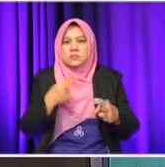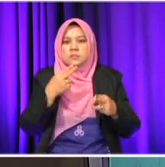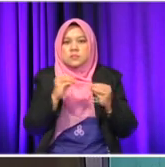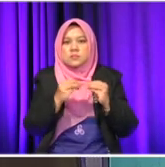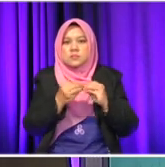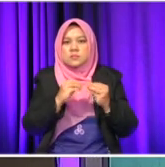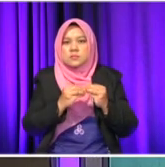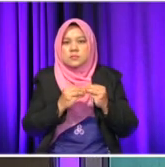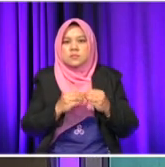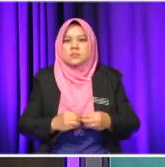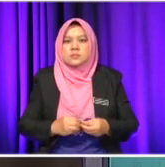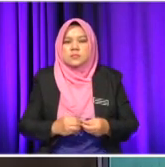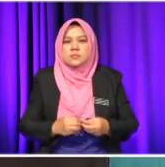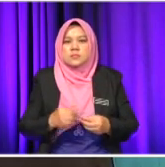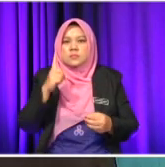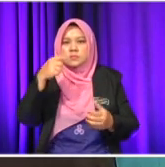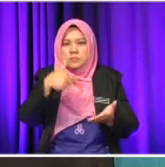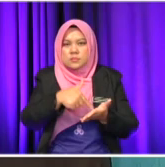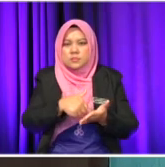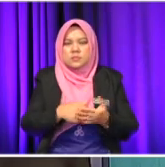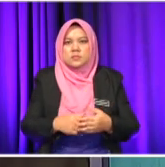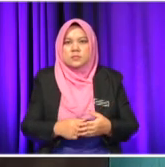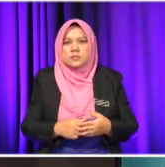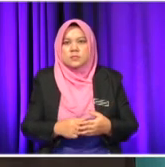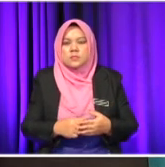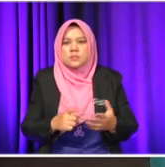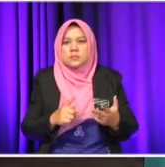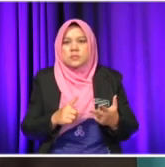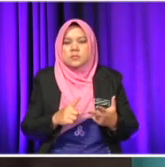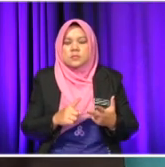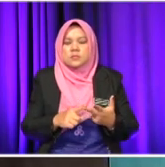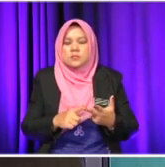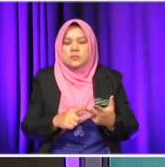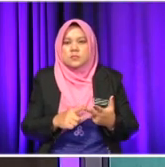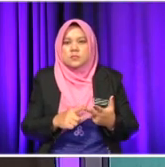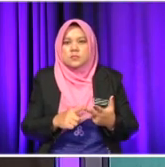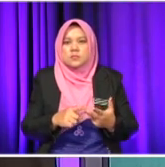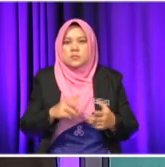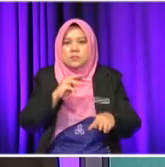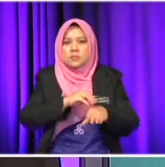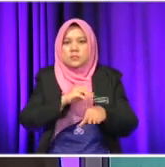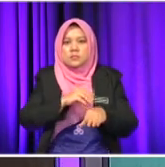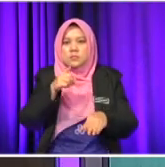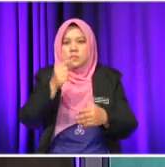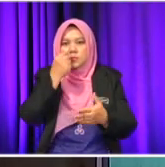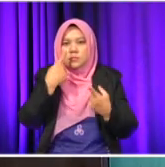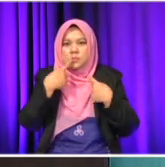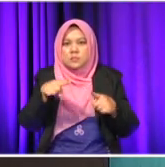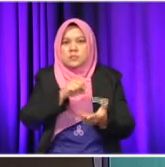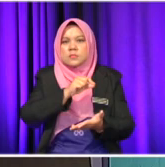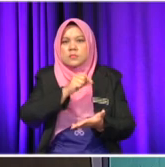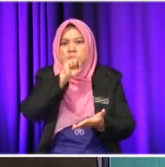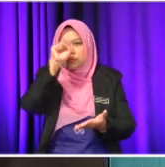kamu punya number Oke lagi satu cek gunanya Oke lagi satu menjawab soal Lan